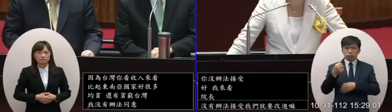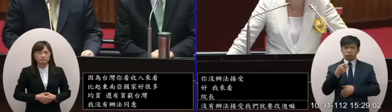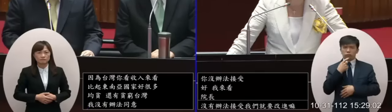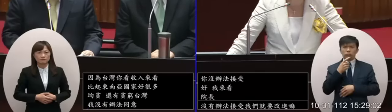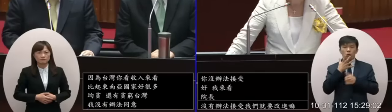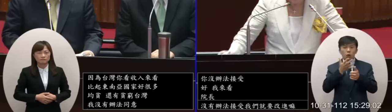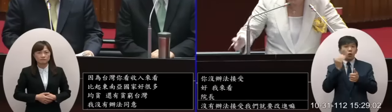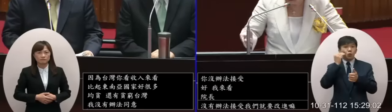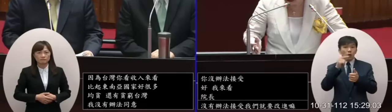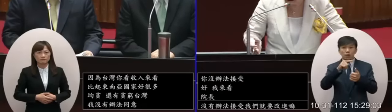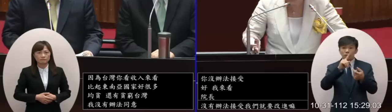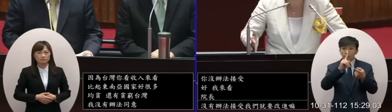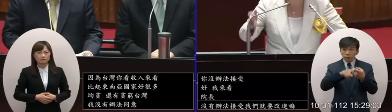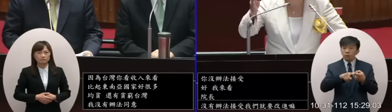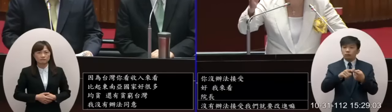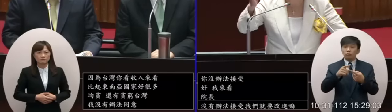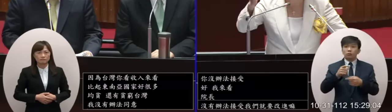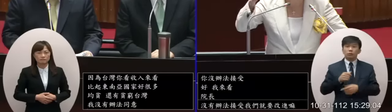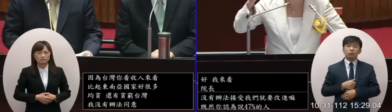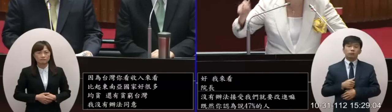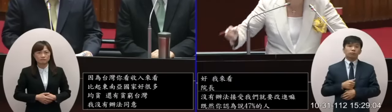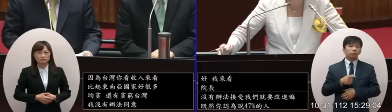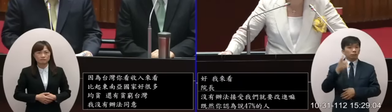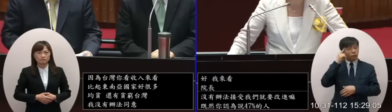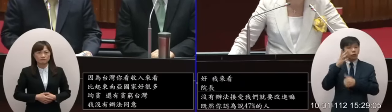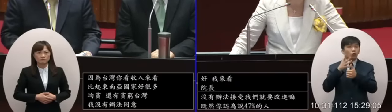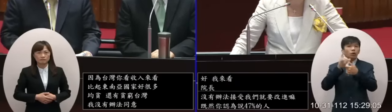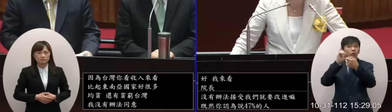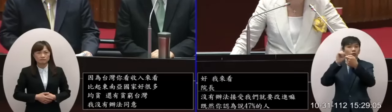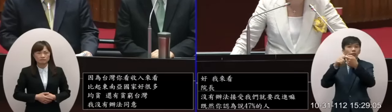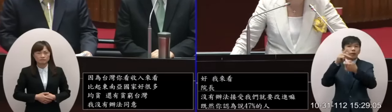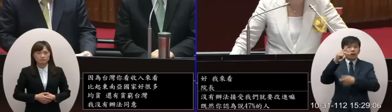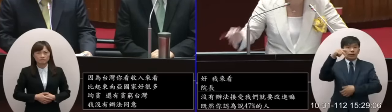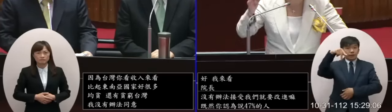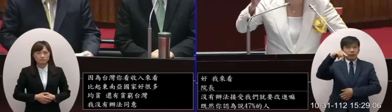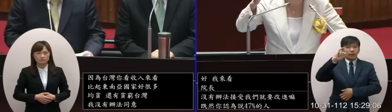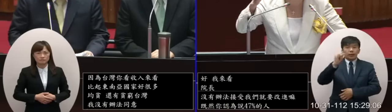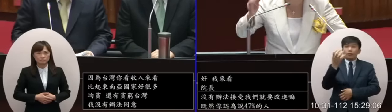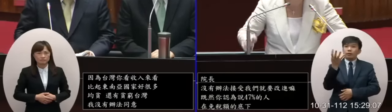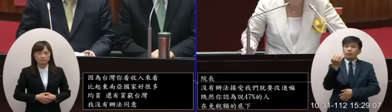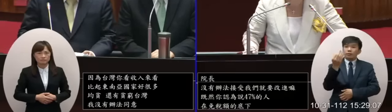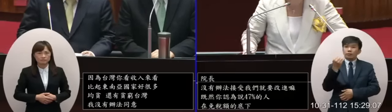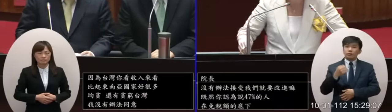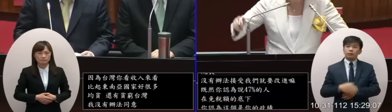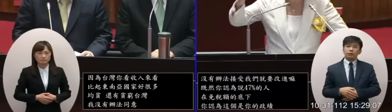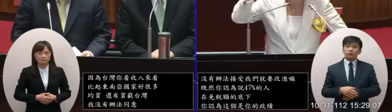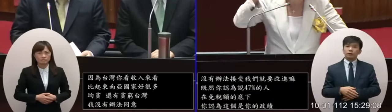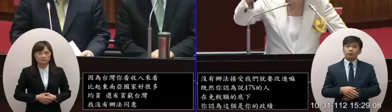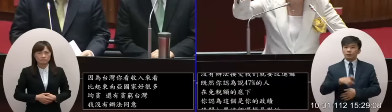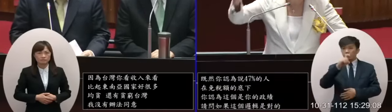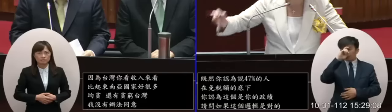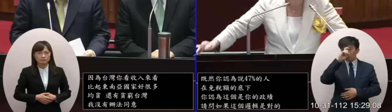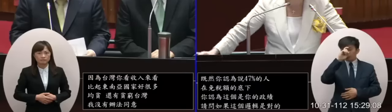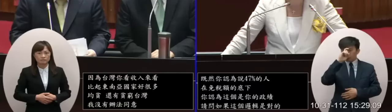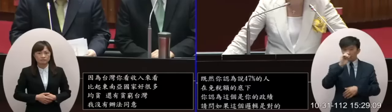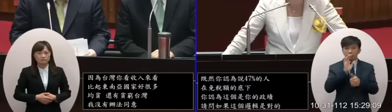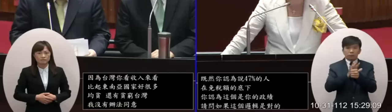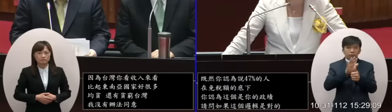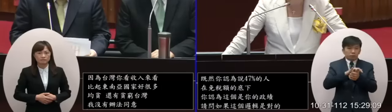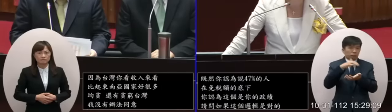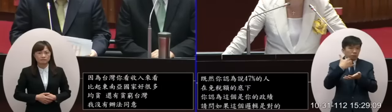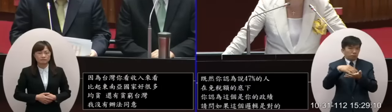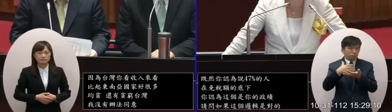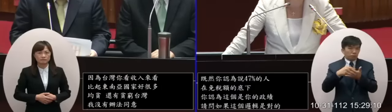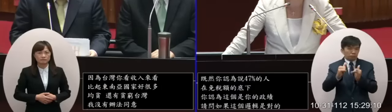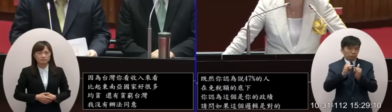辑是对的话，你真正要达成的 KPI， 今天早上我也请教你 KPI， 你要达成的 KPI 是说让我们90%以上的